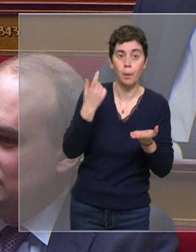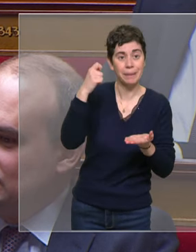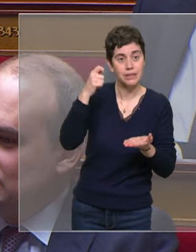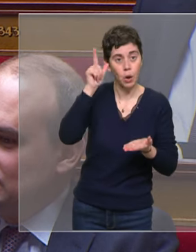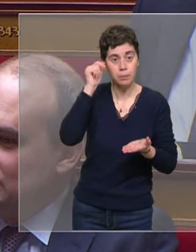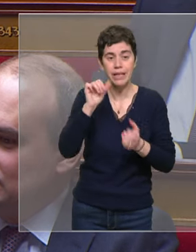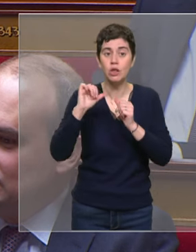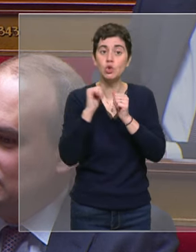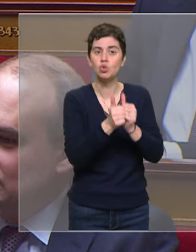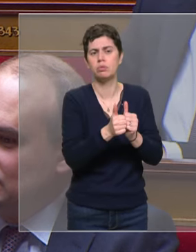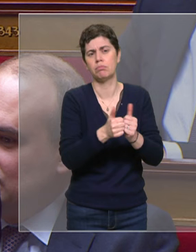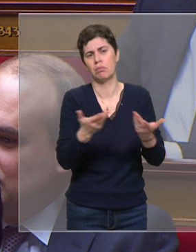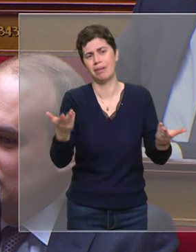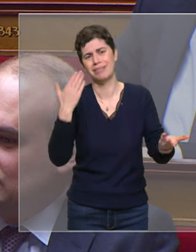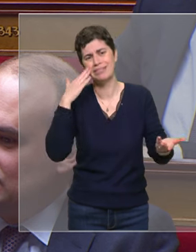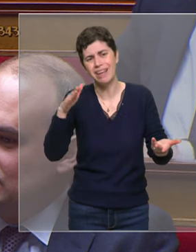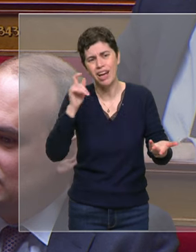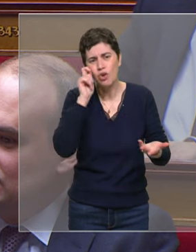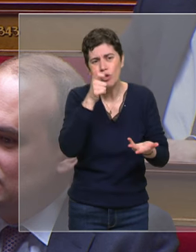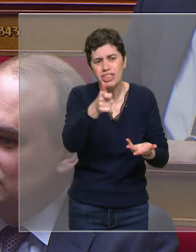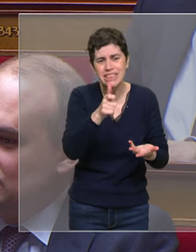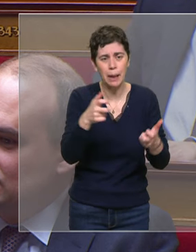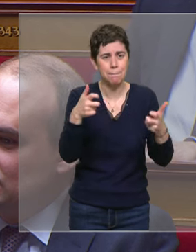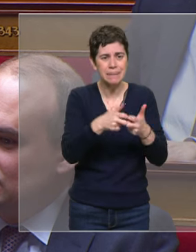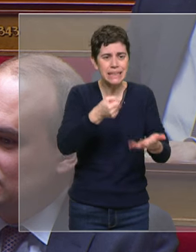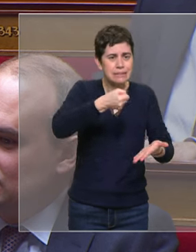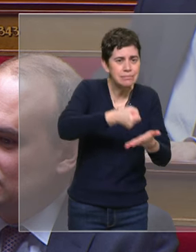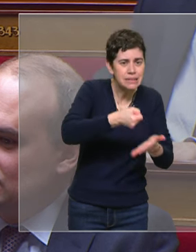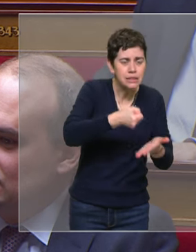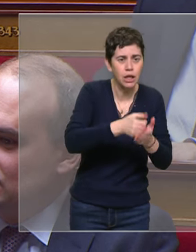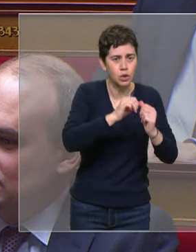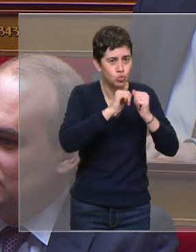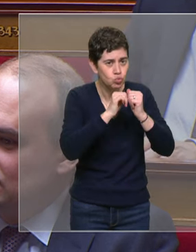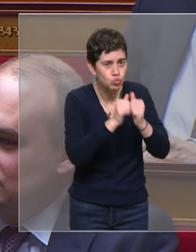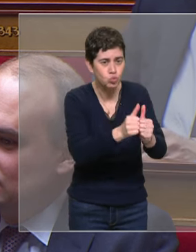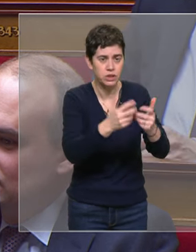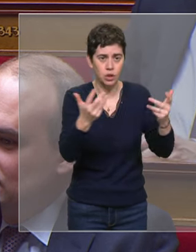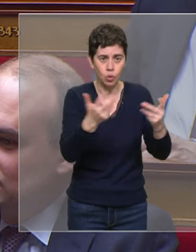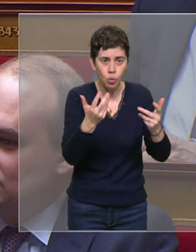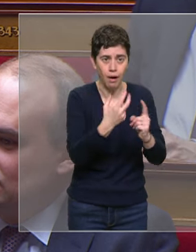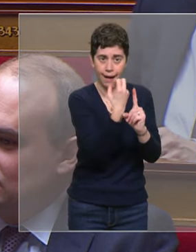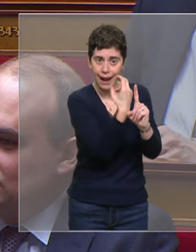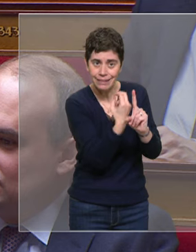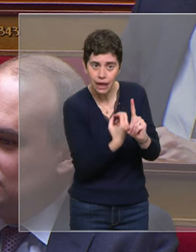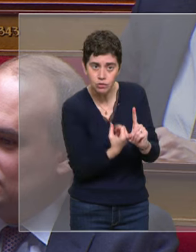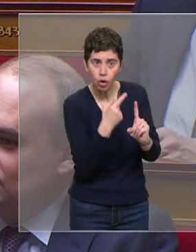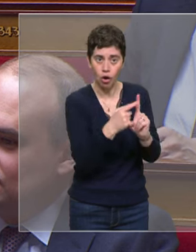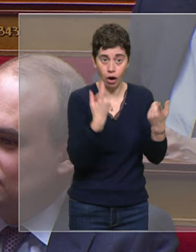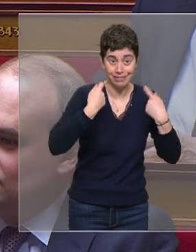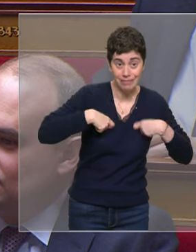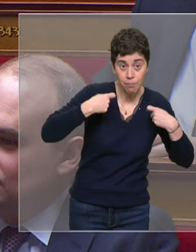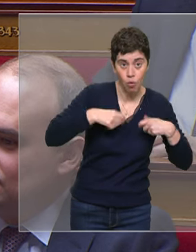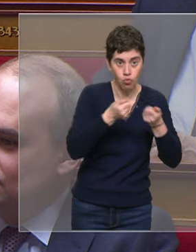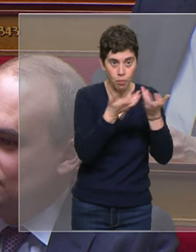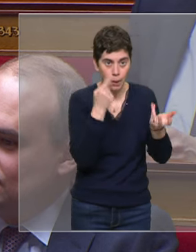République se fonde sur le simple bon sens, en définissant le prix plancher fixé sur une base solide, celle des indicateurs de coûts de